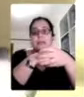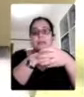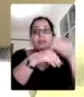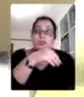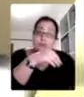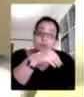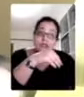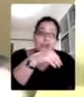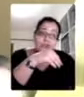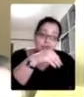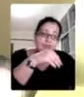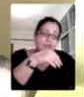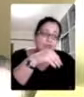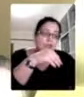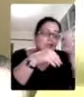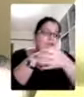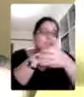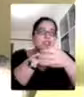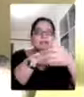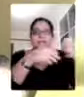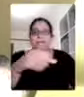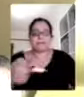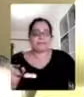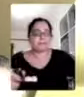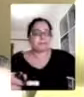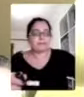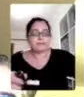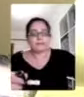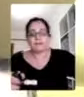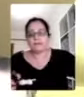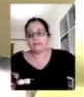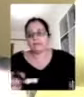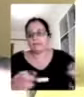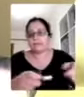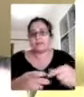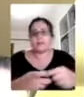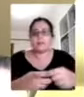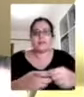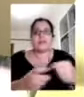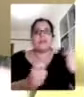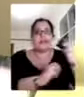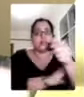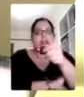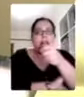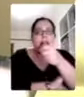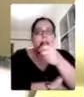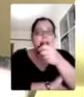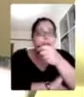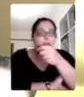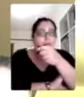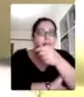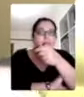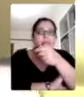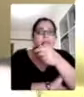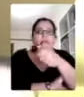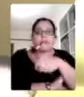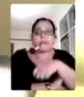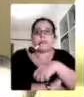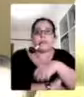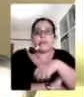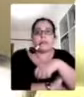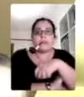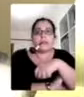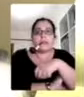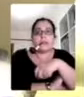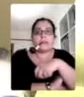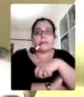yani. Gurus Mor hariç o zaten aromalı bir Virginia. Ha, aromalılar da var tabii, o doğru söylüyorsunuz. Ben Evet. sadece dün düşününce